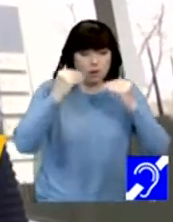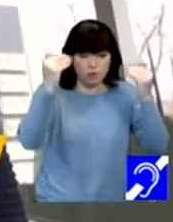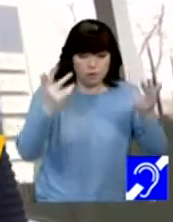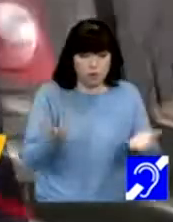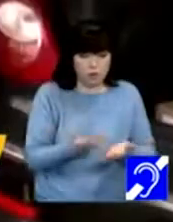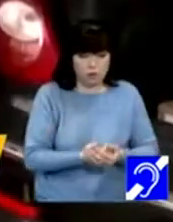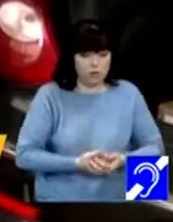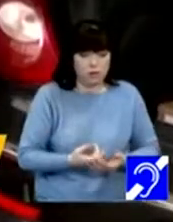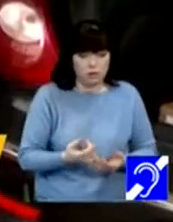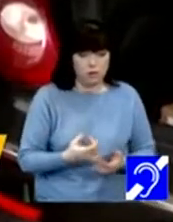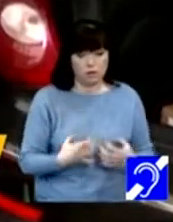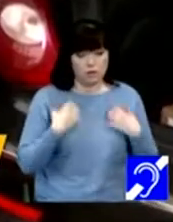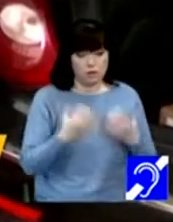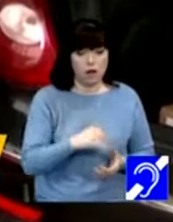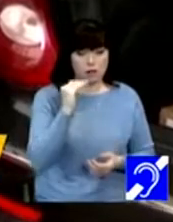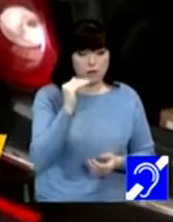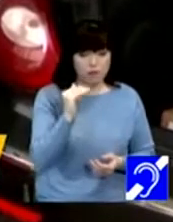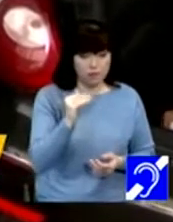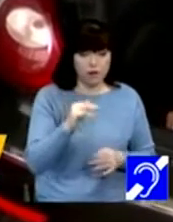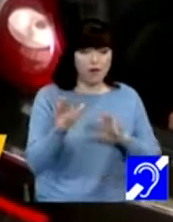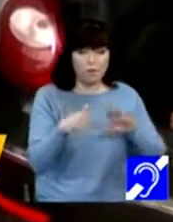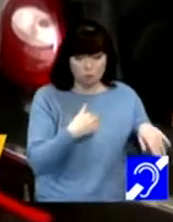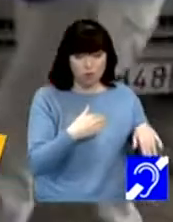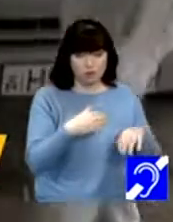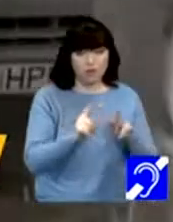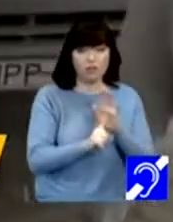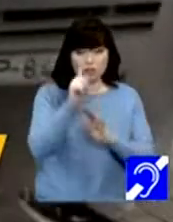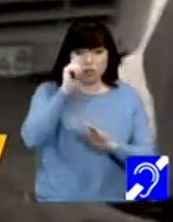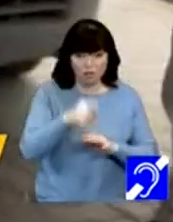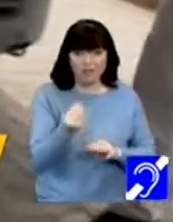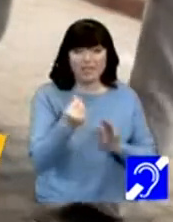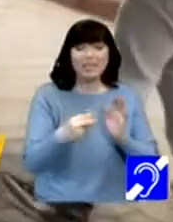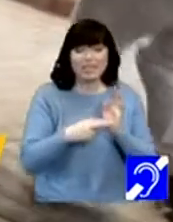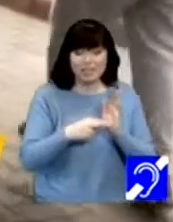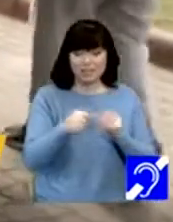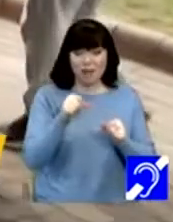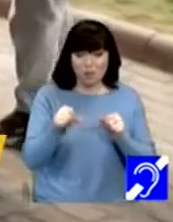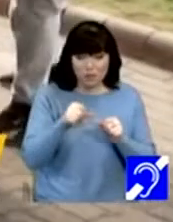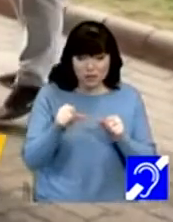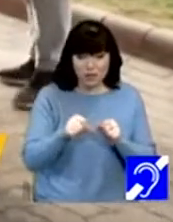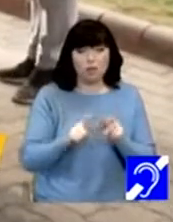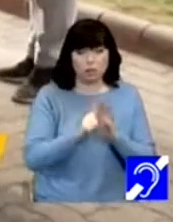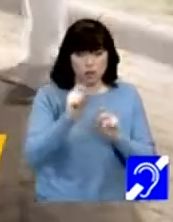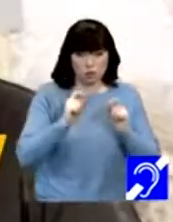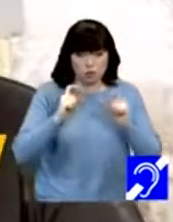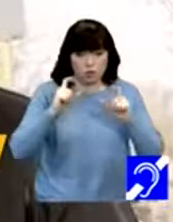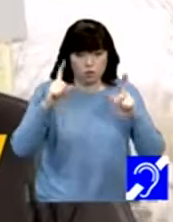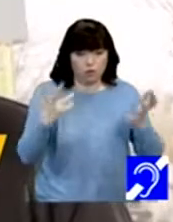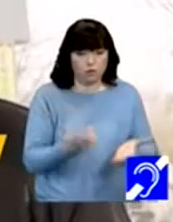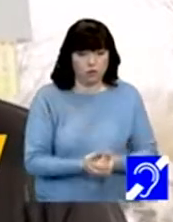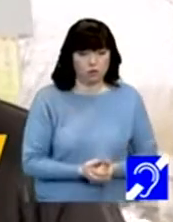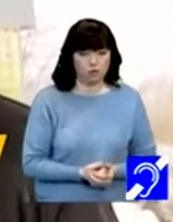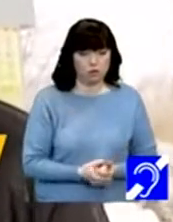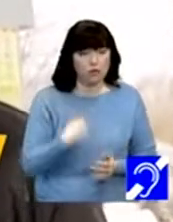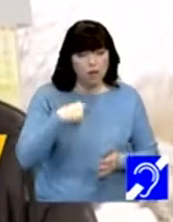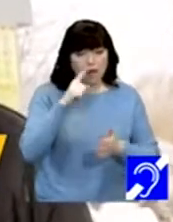meddig fog tartani. În februarie, după declanșarea războiului, prețul combustibililor a început să crească. Hát én nagyon bízom